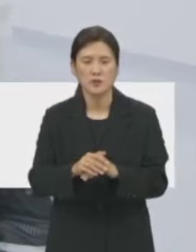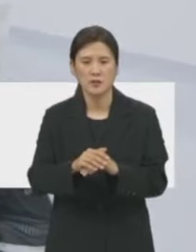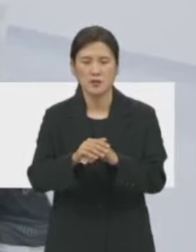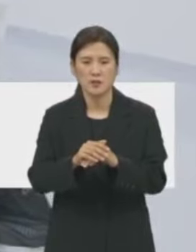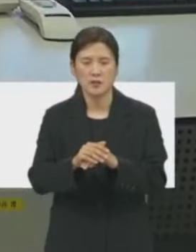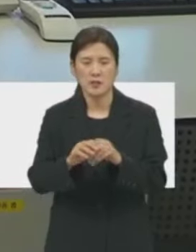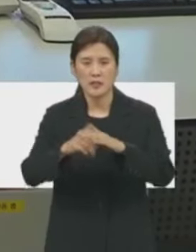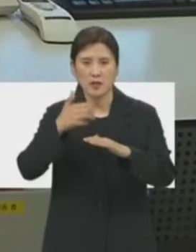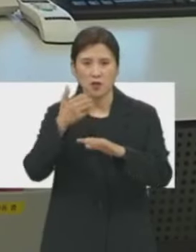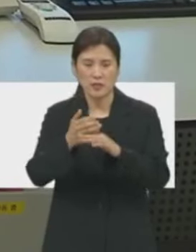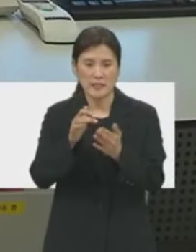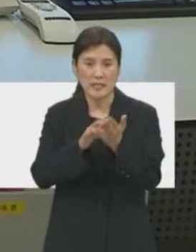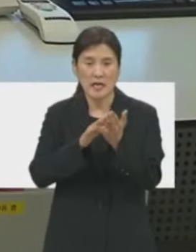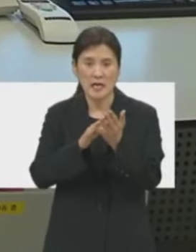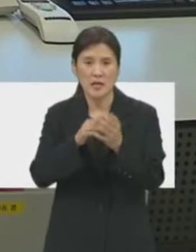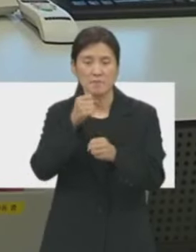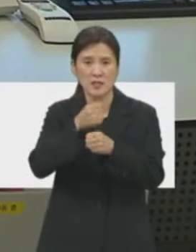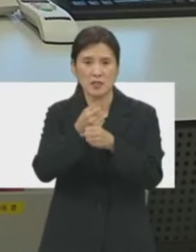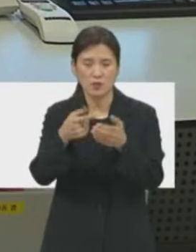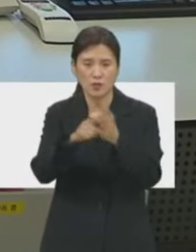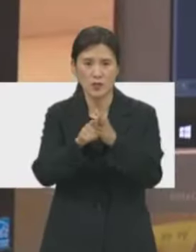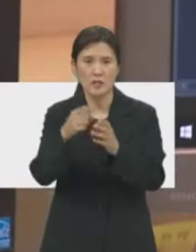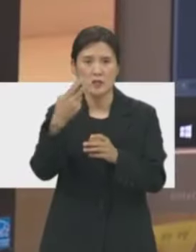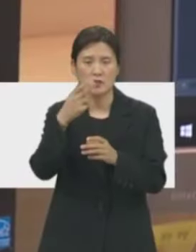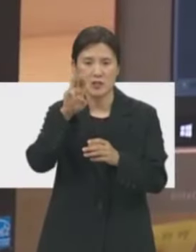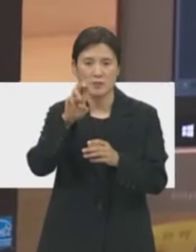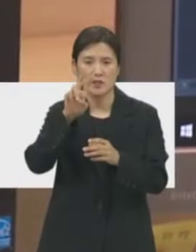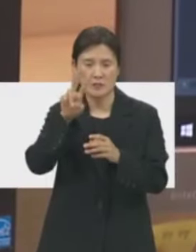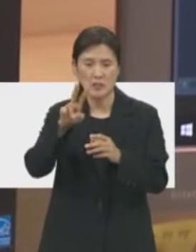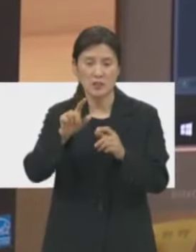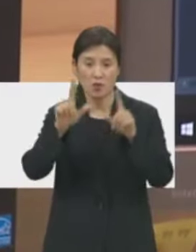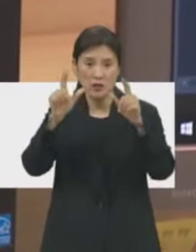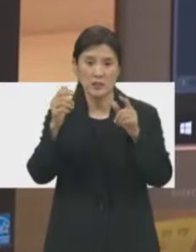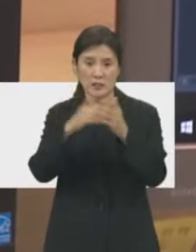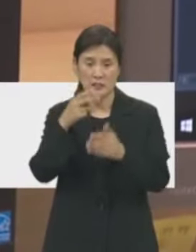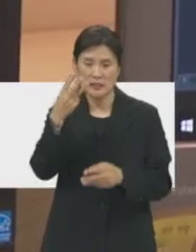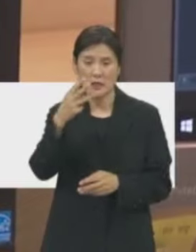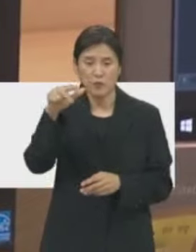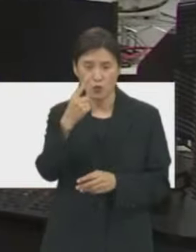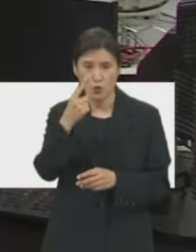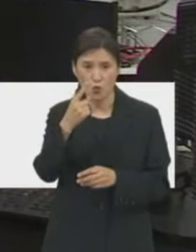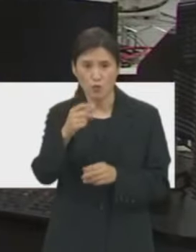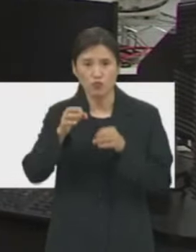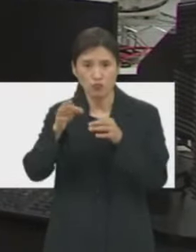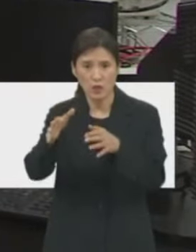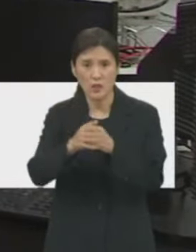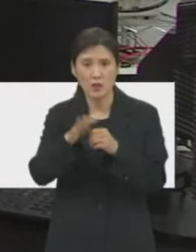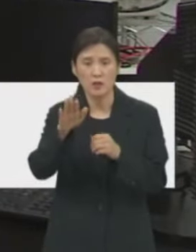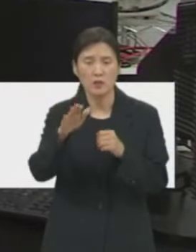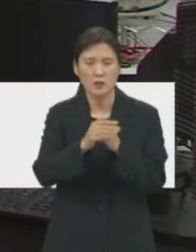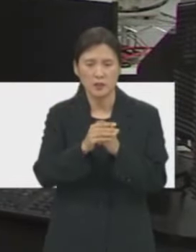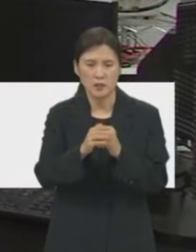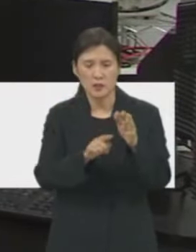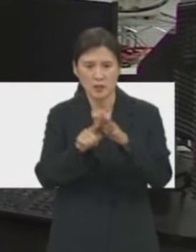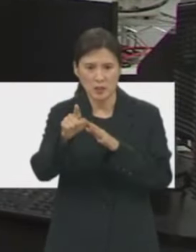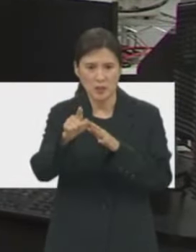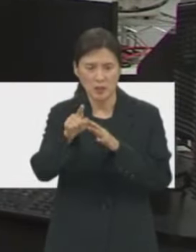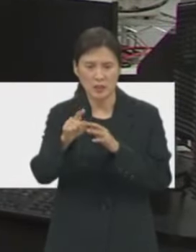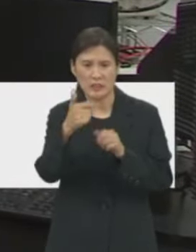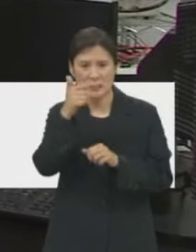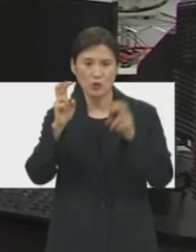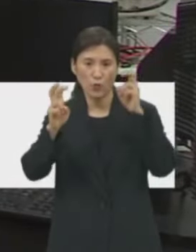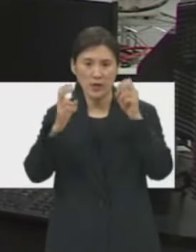혁신 신약 창출을 위해 2032년까지 3조 이상의 예산을 투입해 초격차 기술을 가진 선도 기업을 대형 제약사로